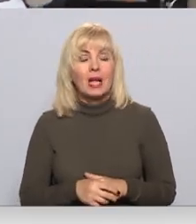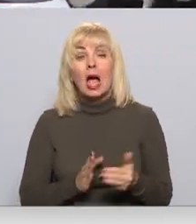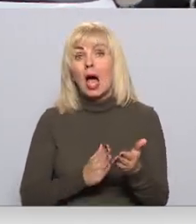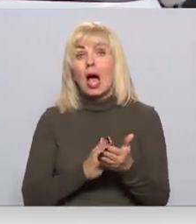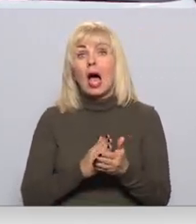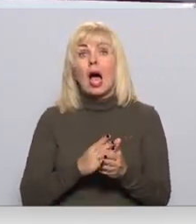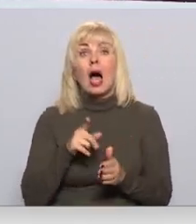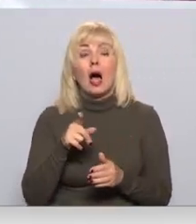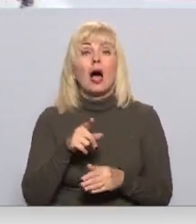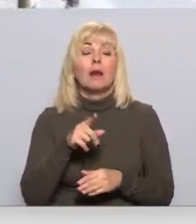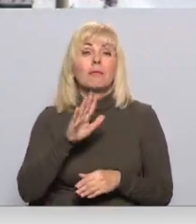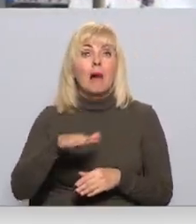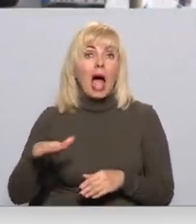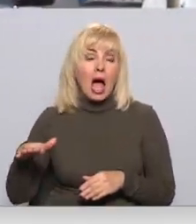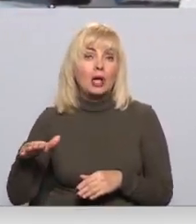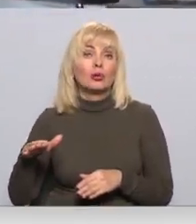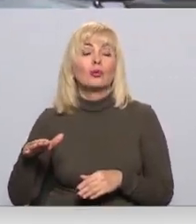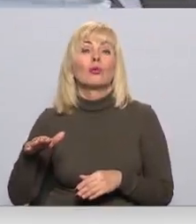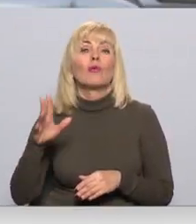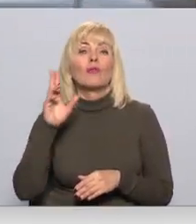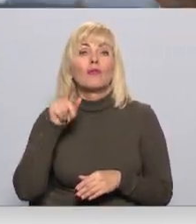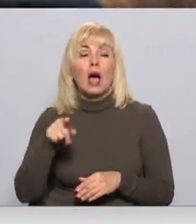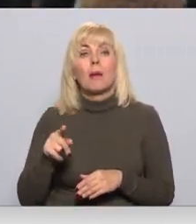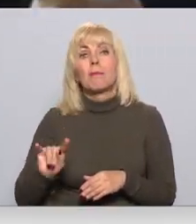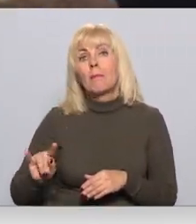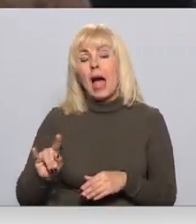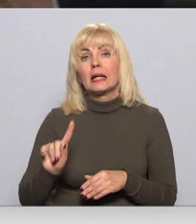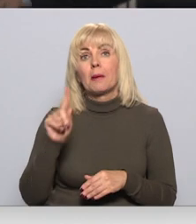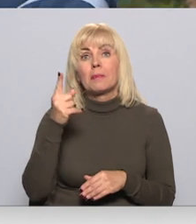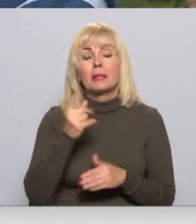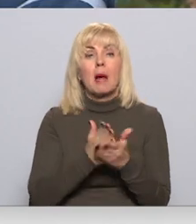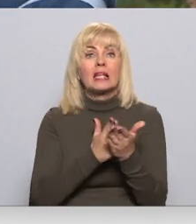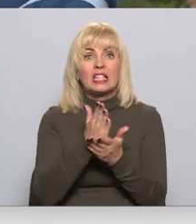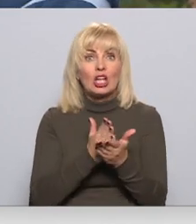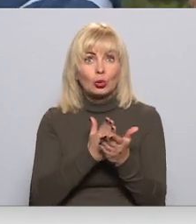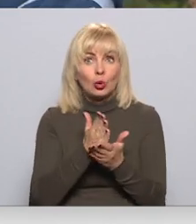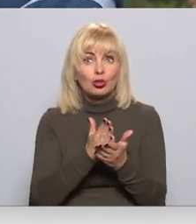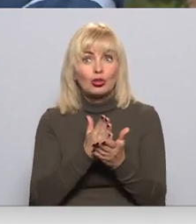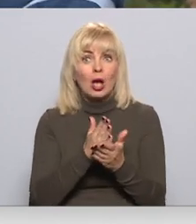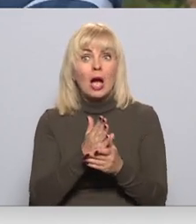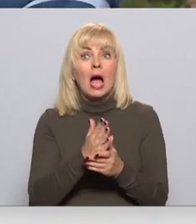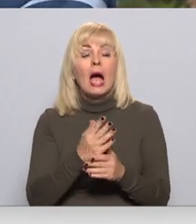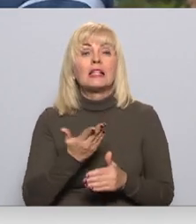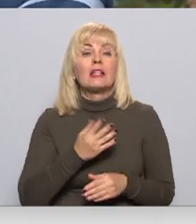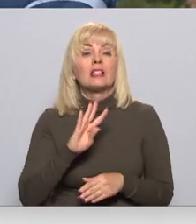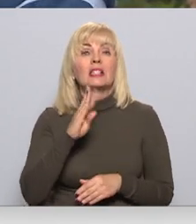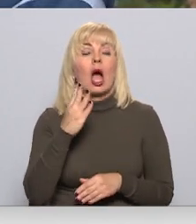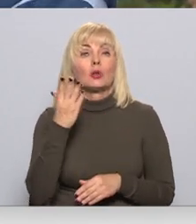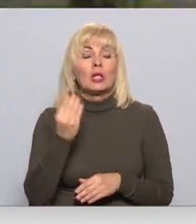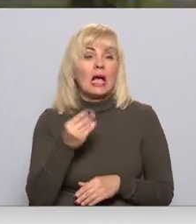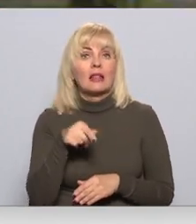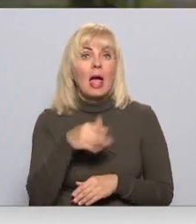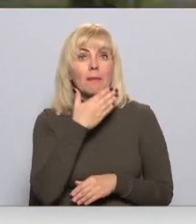Operēto bērniņu vecāku vidū ir Ināra. Viņas bērnam pirmā ķirurģiskā ieaugšanās bija dzīves 4. Dienā, tā gan nebija